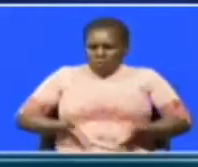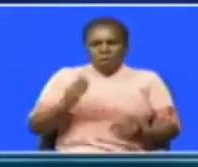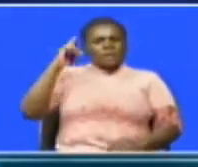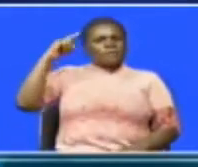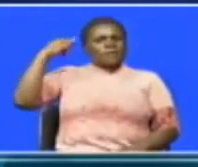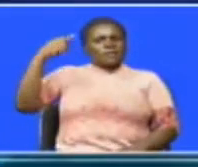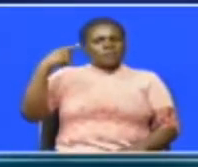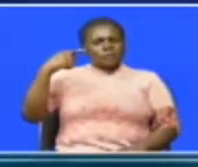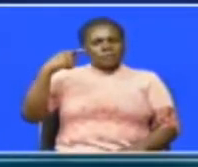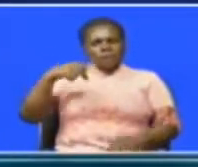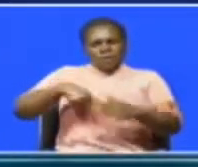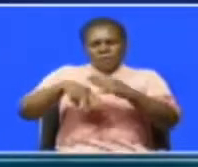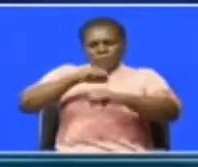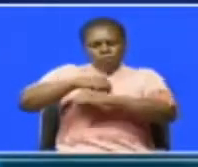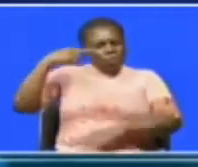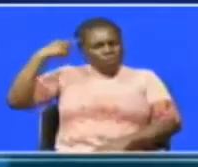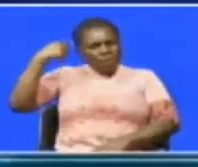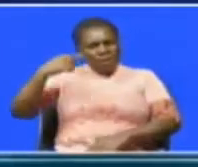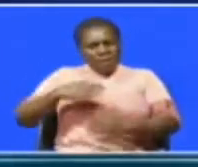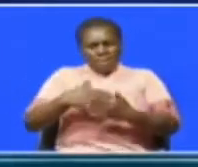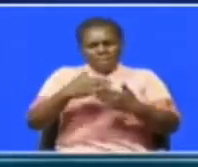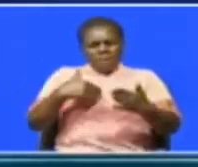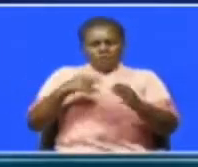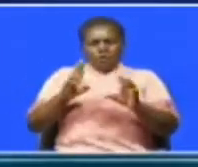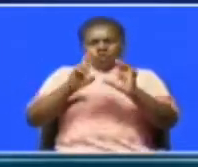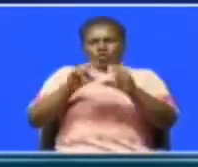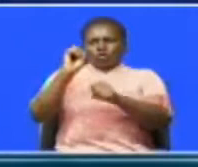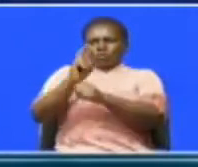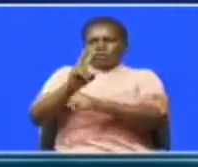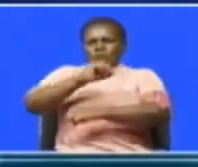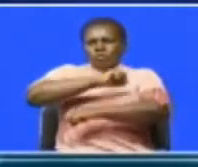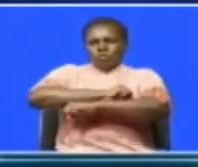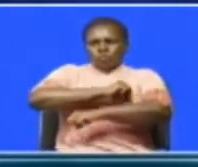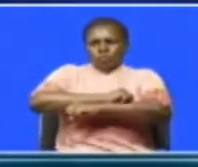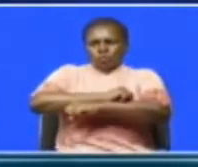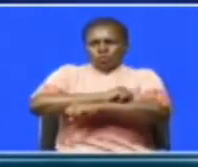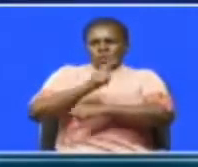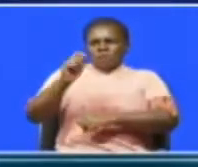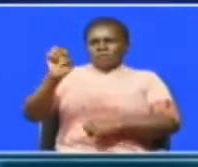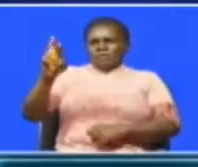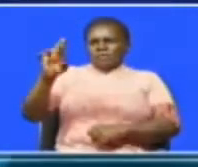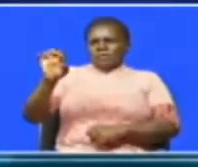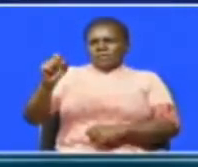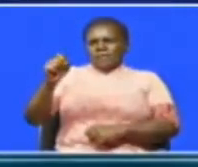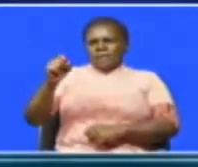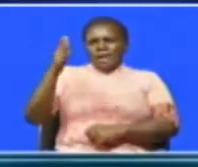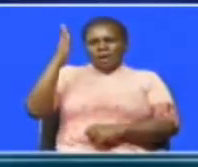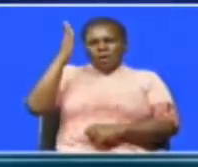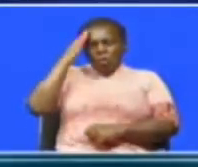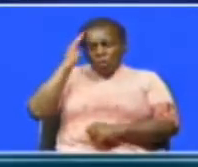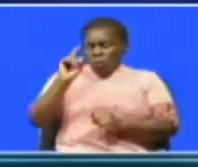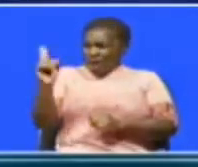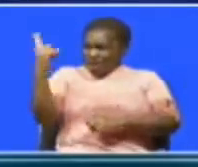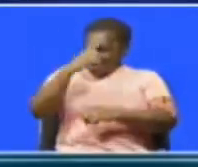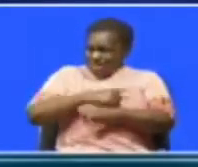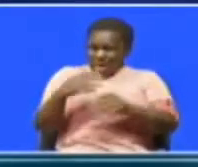Mathare alisomea shule ya msingi ya Mathare kabla ya kujiunga na shule ya upili ya wasichana ya St. Teresa's. Haikumjia akilini kwamba